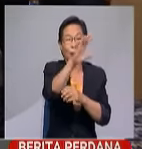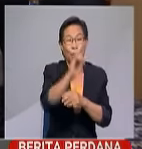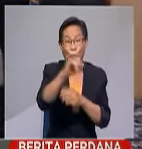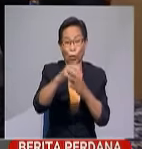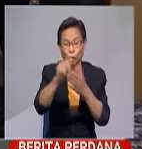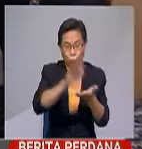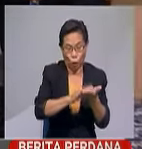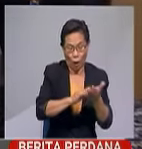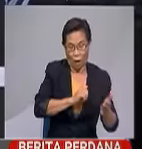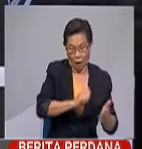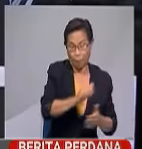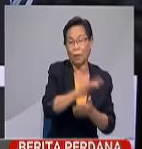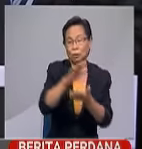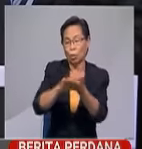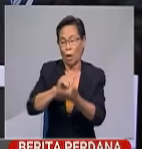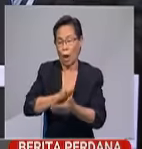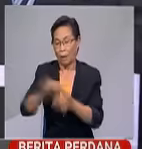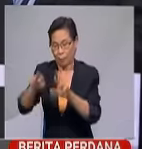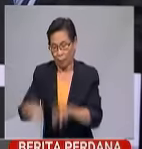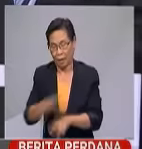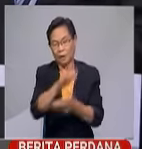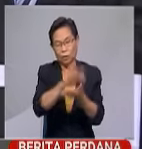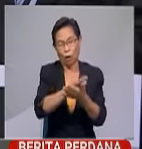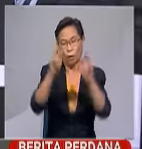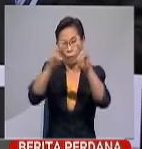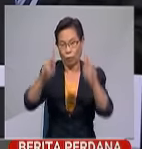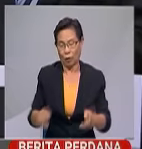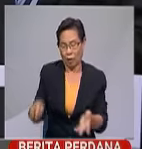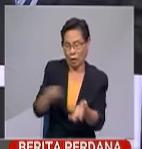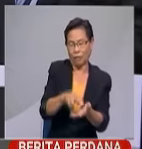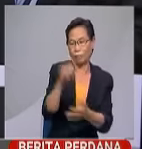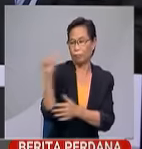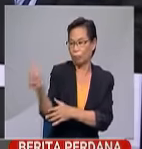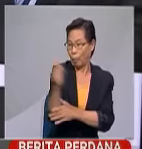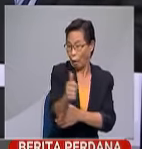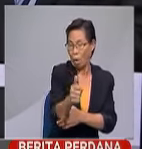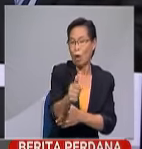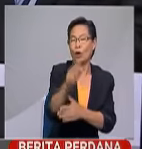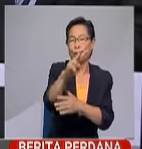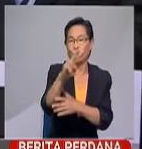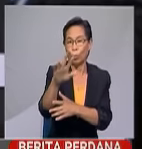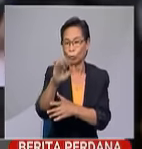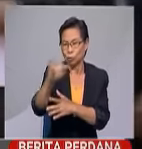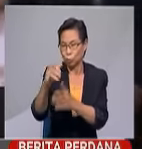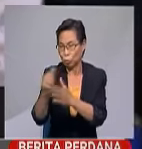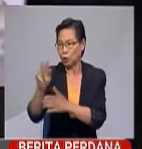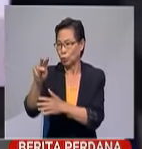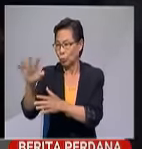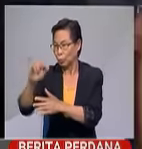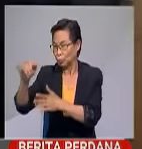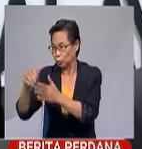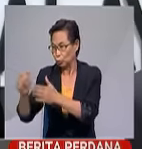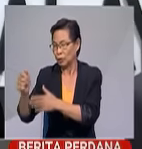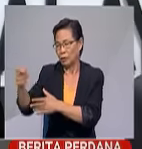tahfiz, manakala sekolah agama rakyat dan sekolah pondok berdaftar masing-masing menerima RM25 juta.